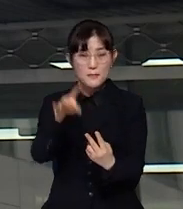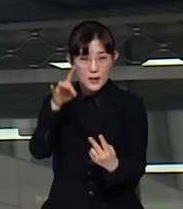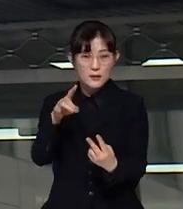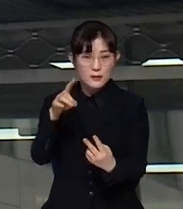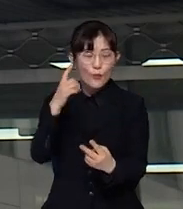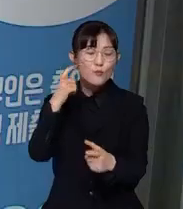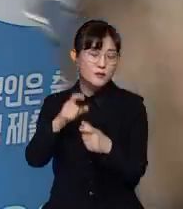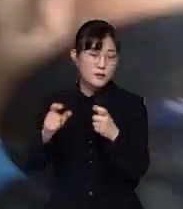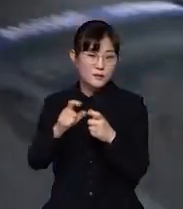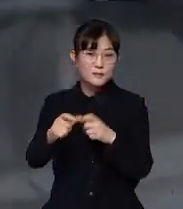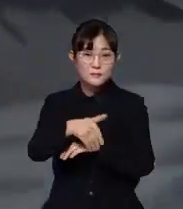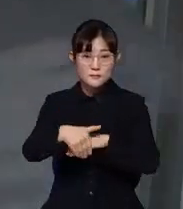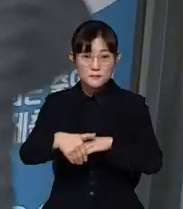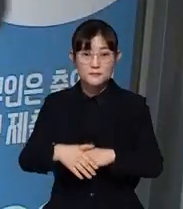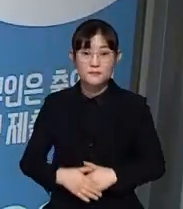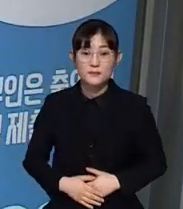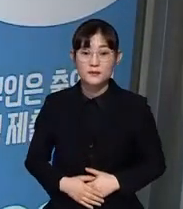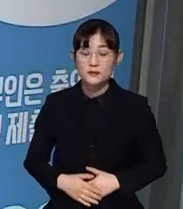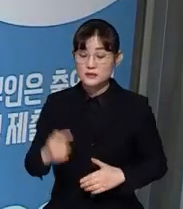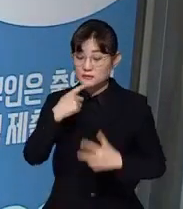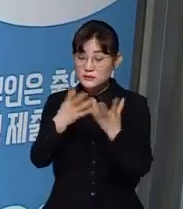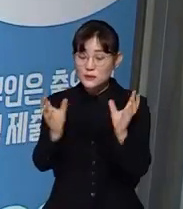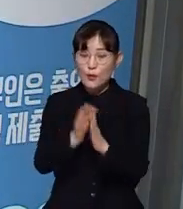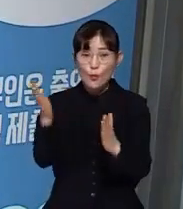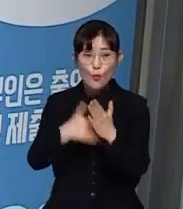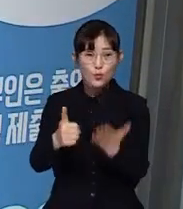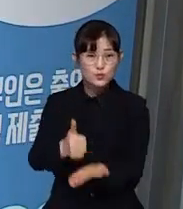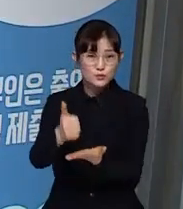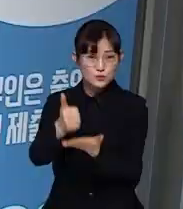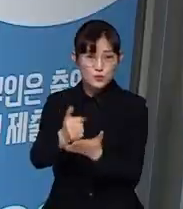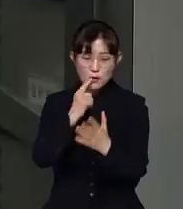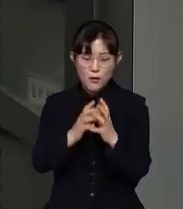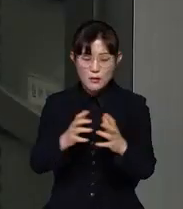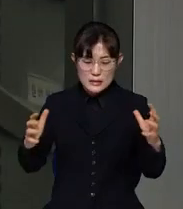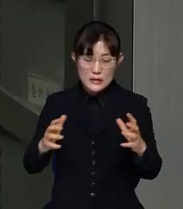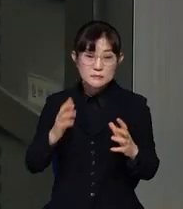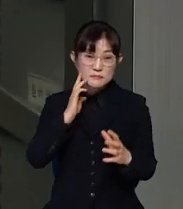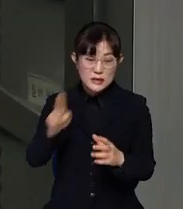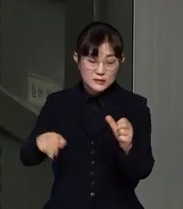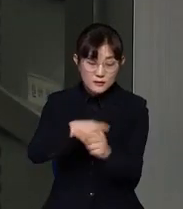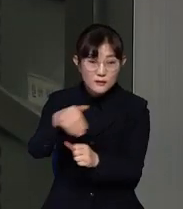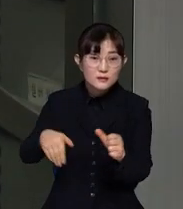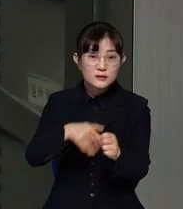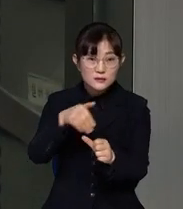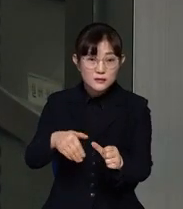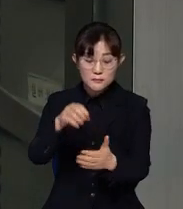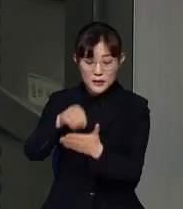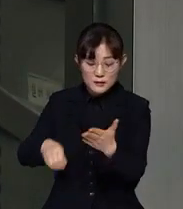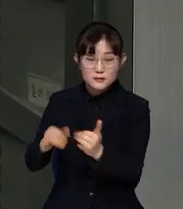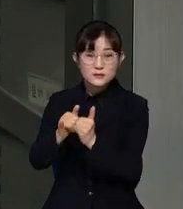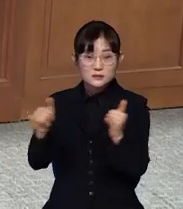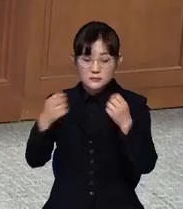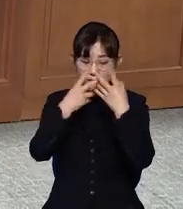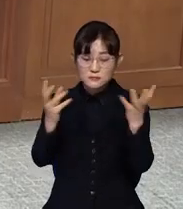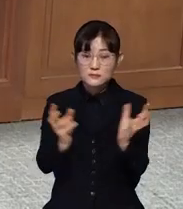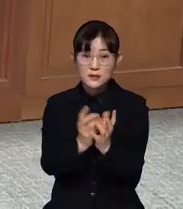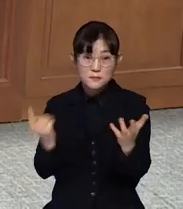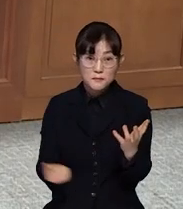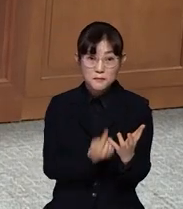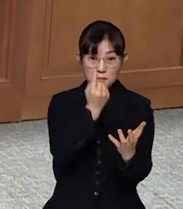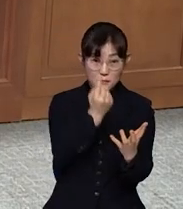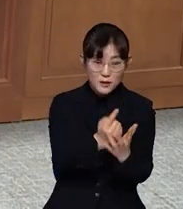것으로 보입니다. 민주당의 공천 논란이 갈수록 확산하는 가운데 민주당 탈당파의 제3지대 참여는